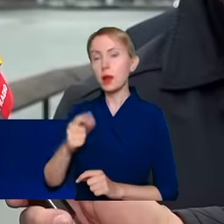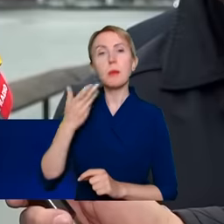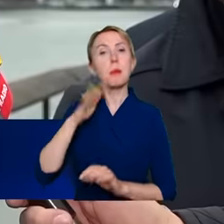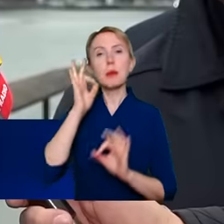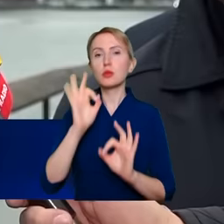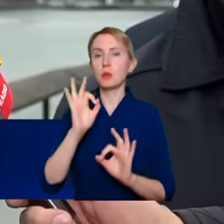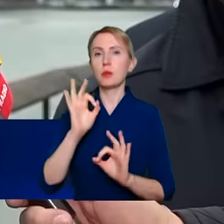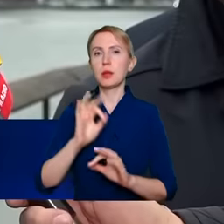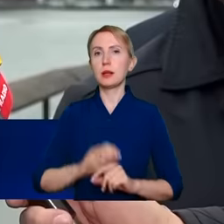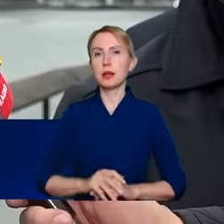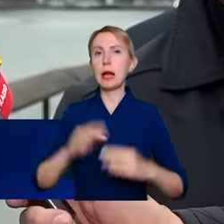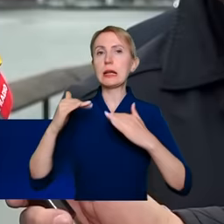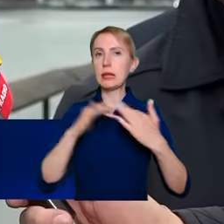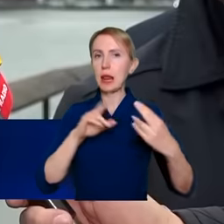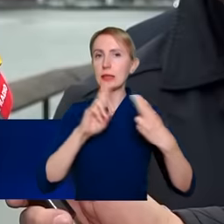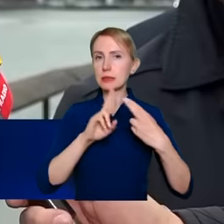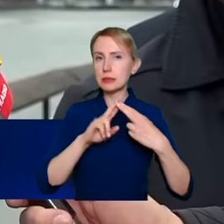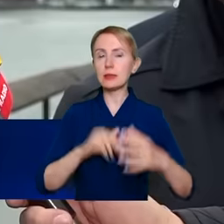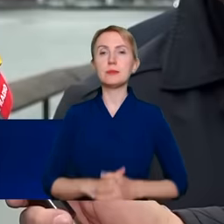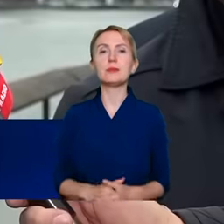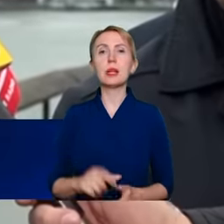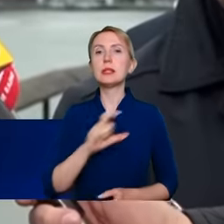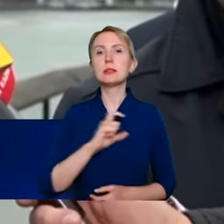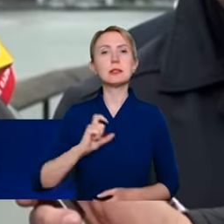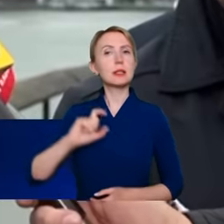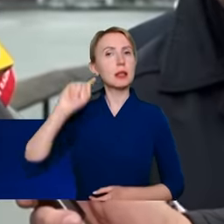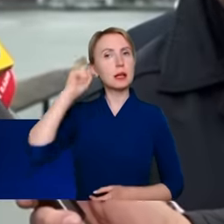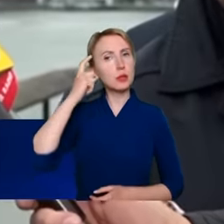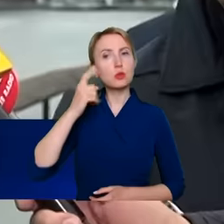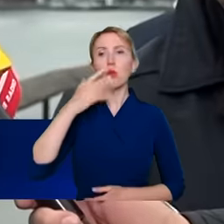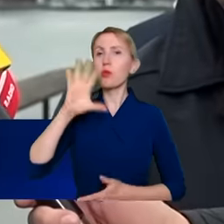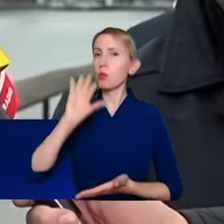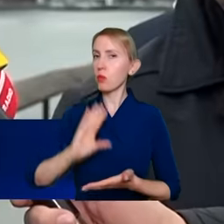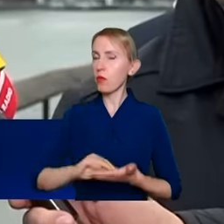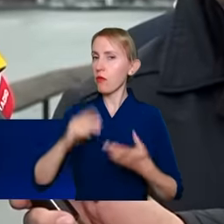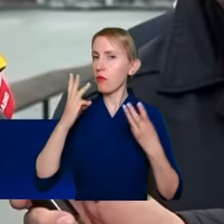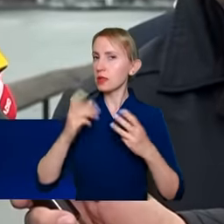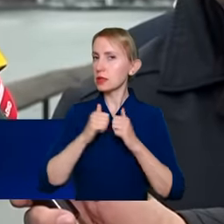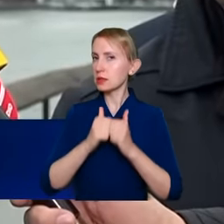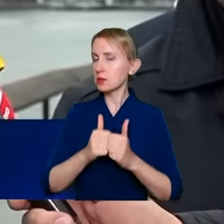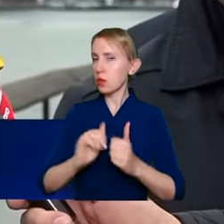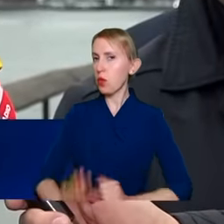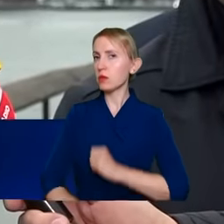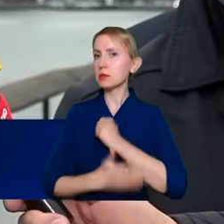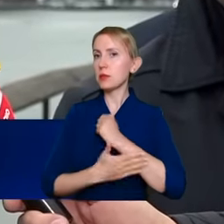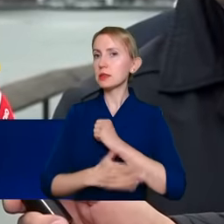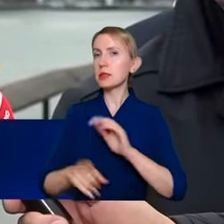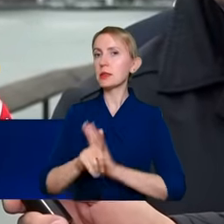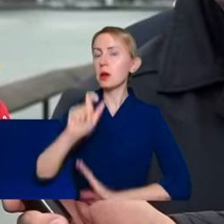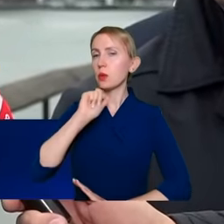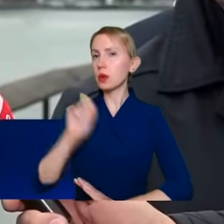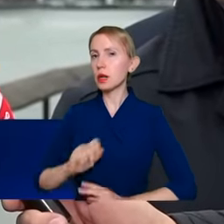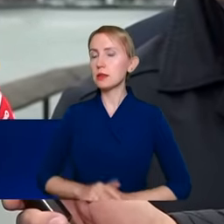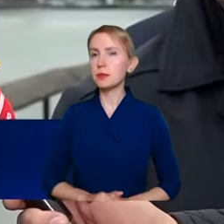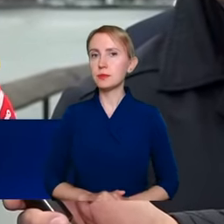Mamy bardzo dobre relacje i sekretarz generalny też podkreślał niezwykle ważną rolę, jeżeli chodzi o wsparcie dla Ukrainy, jeżeli chodzi o